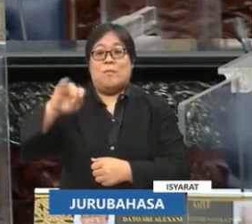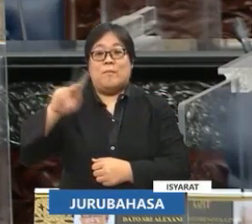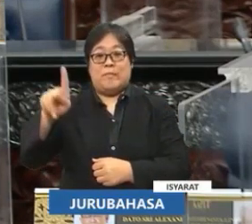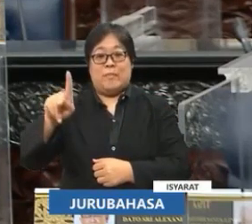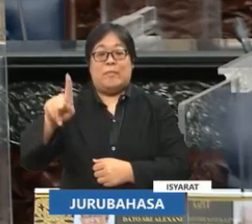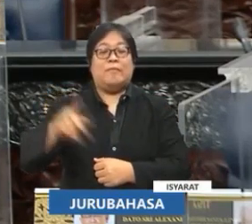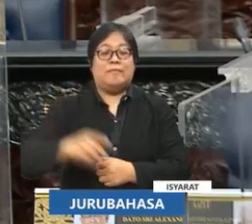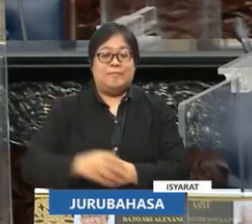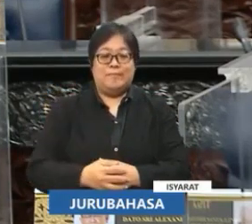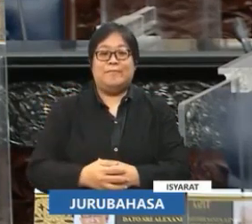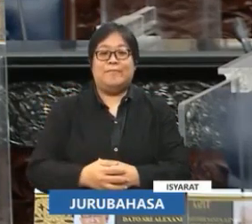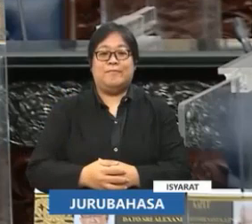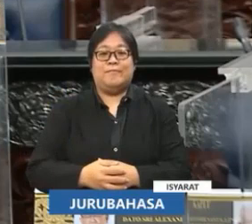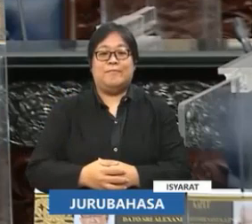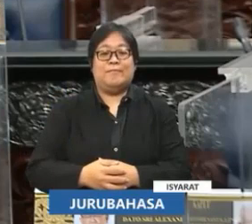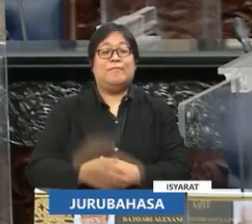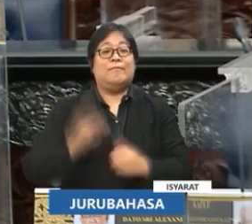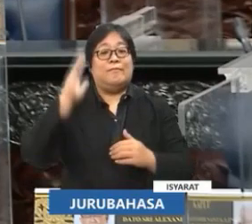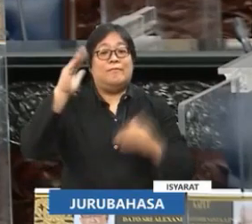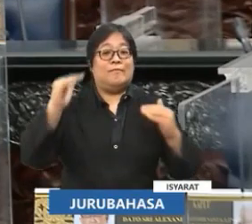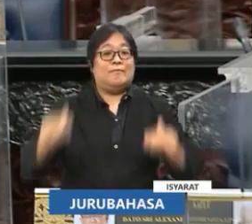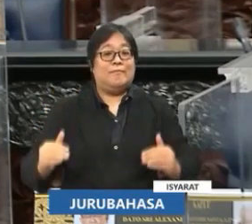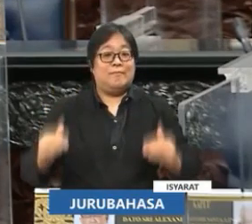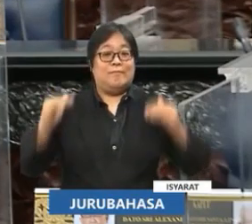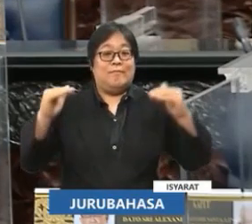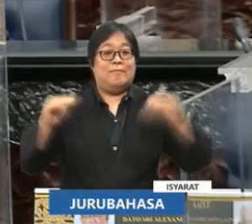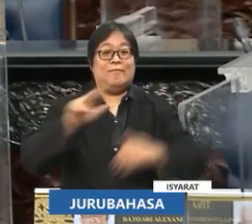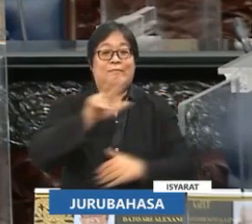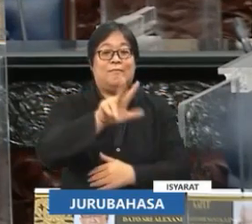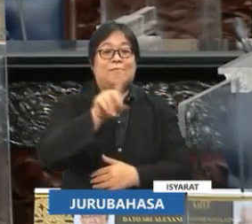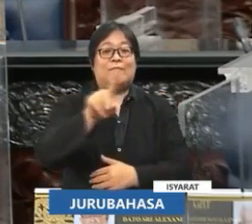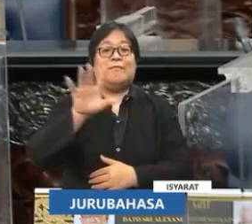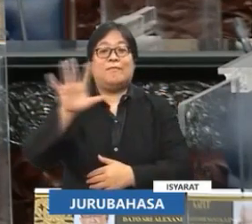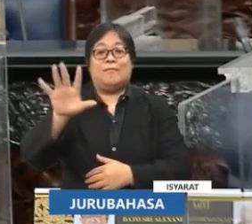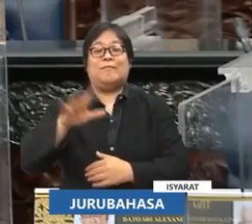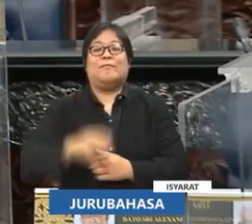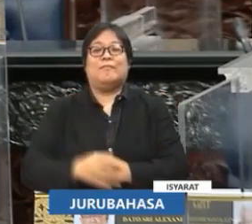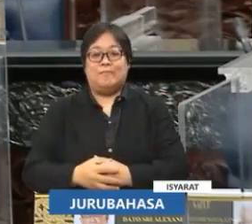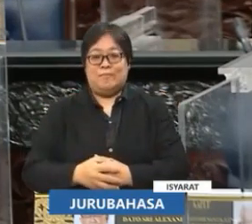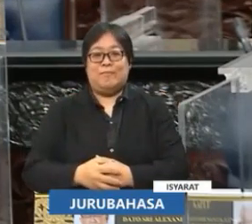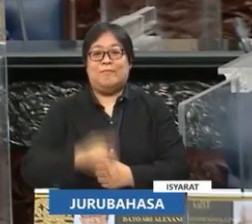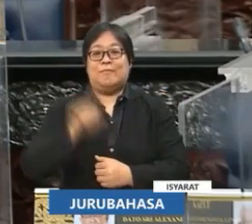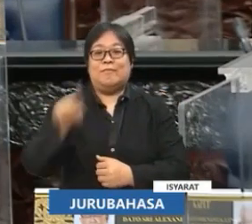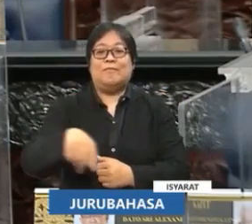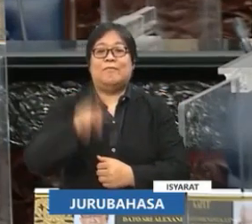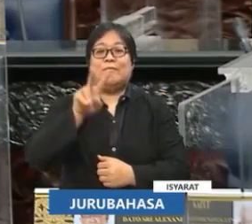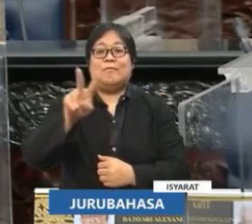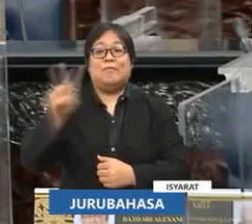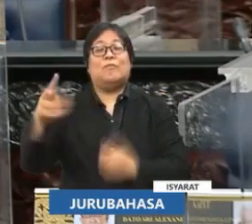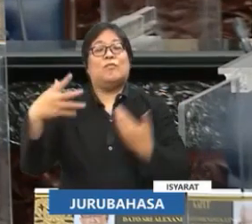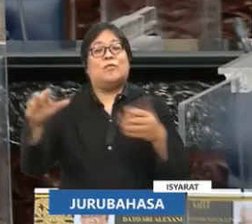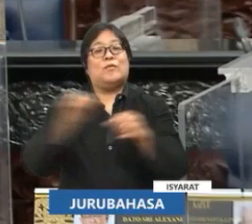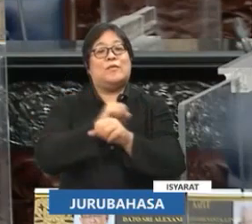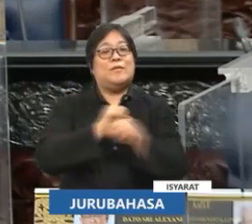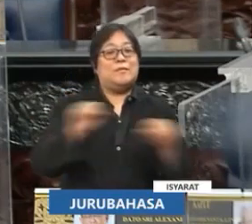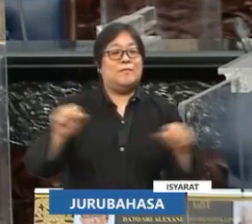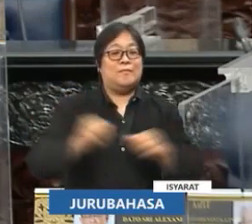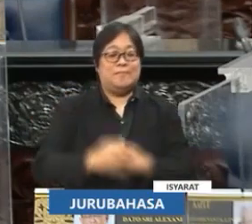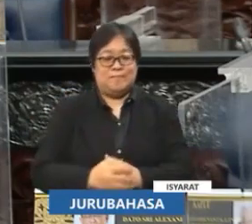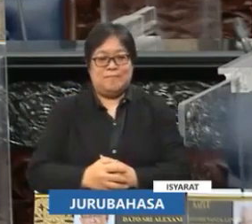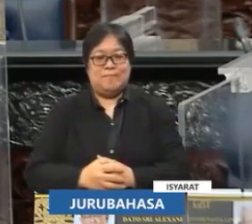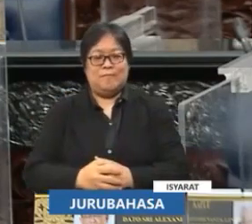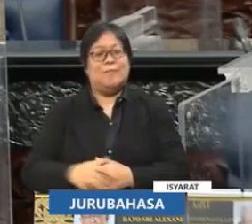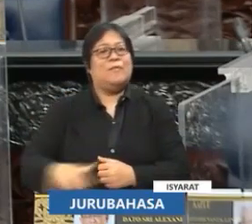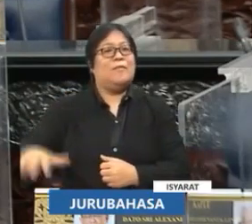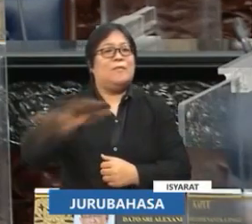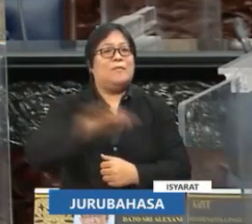khidmat gentian optik kita ingin tingkatkan kepada 315 lagi, 226 telah siap. Dan oleh kerana